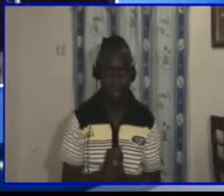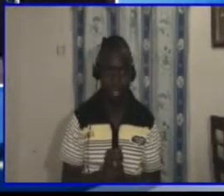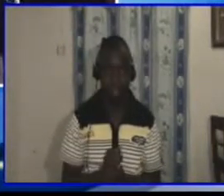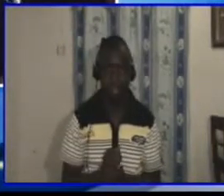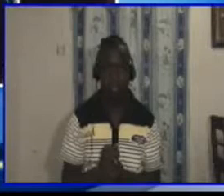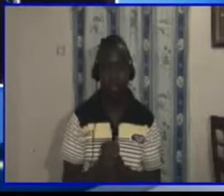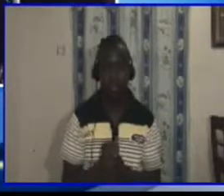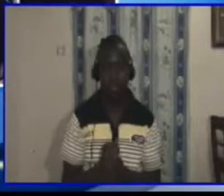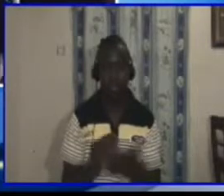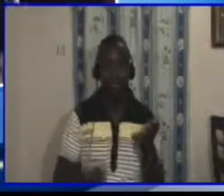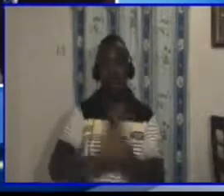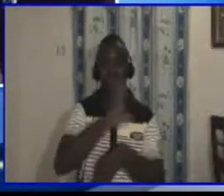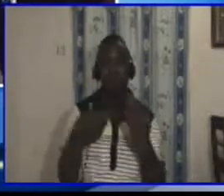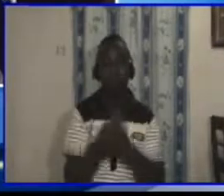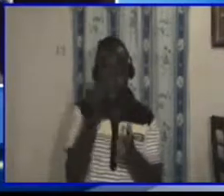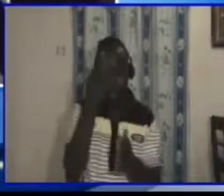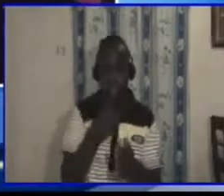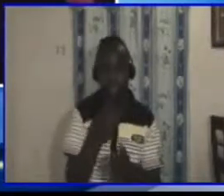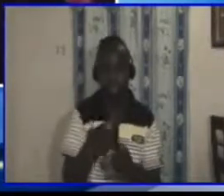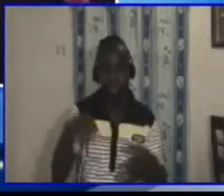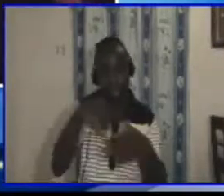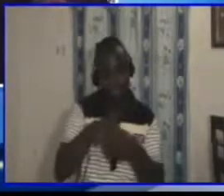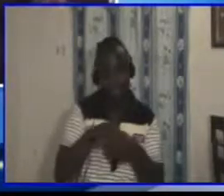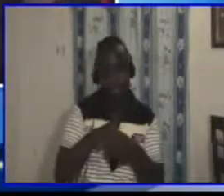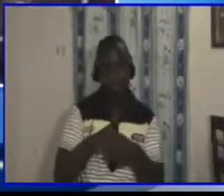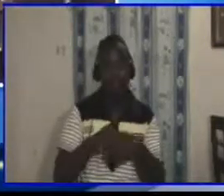leggiamo atti capitolo 19